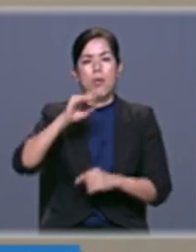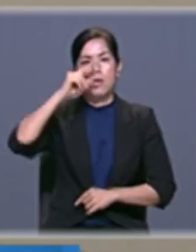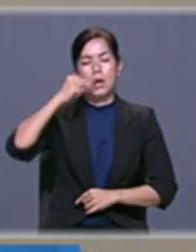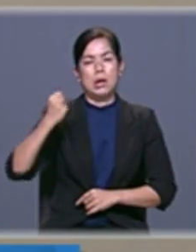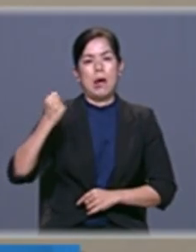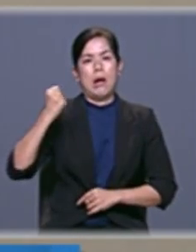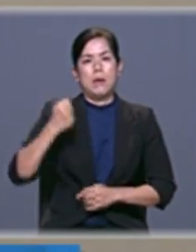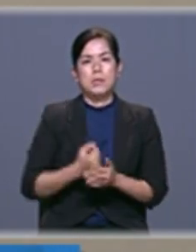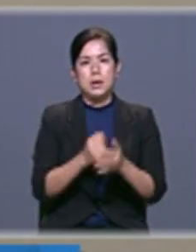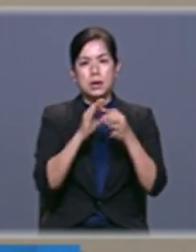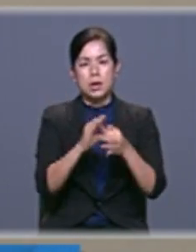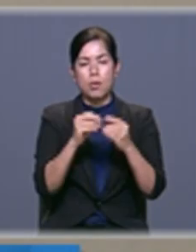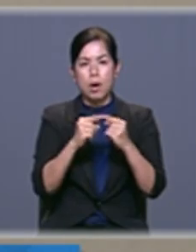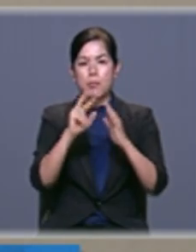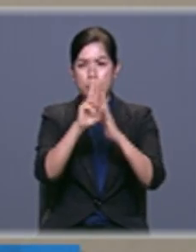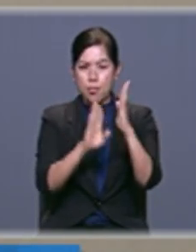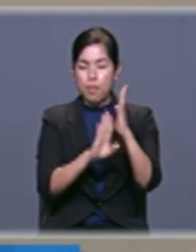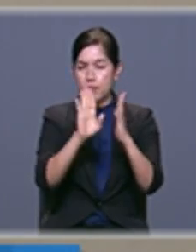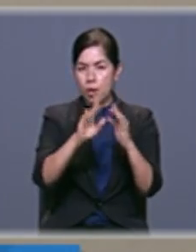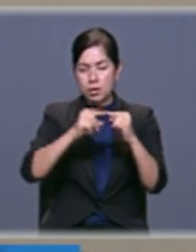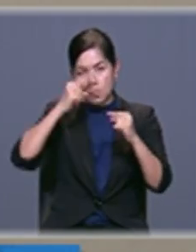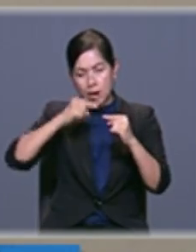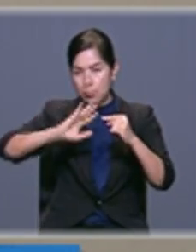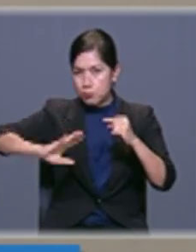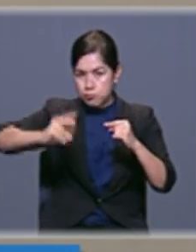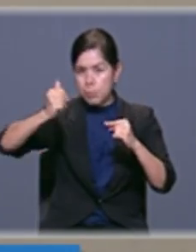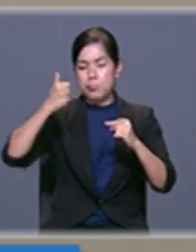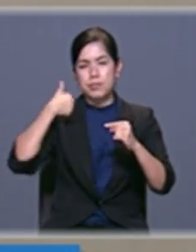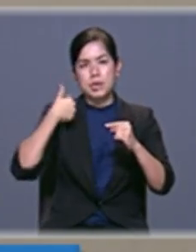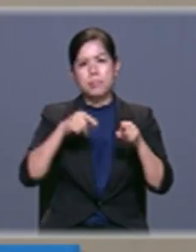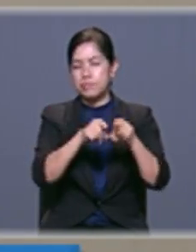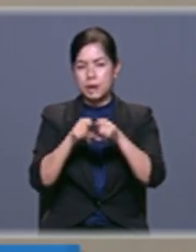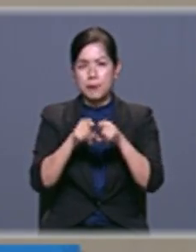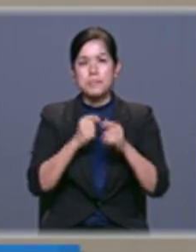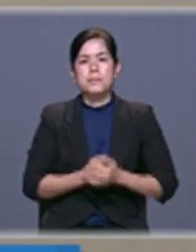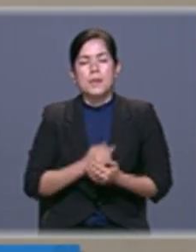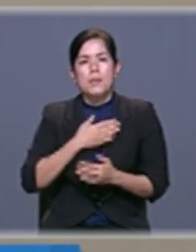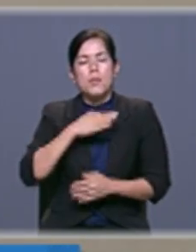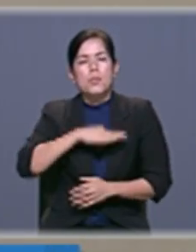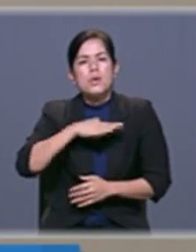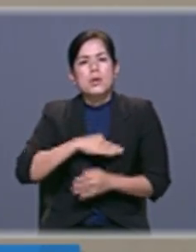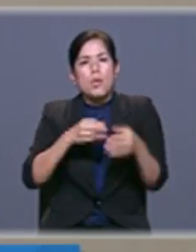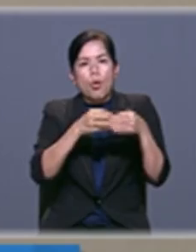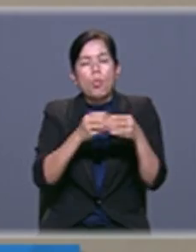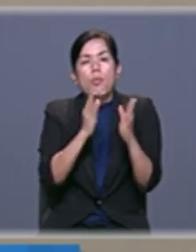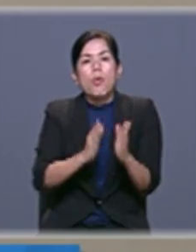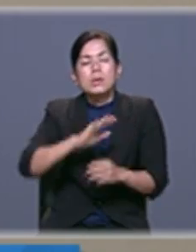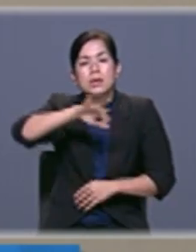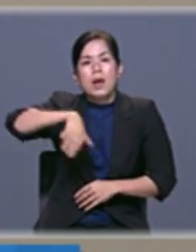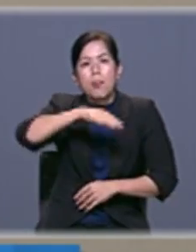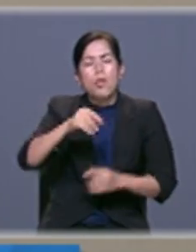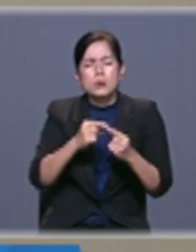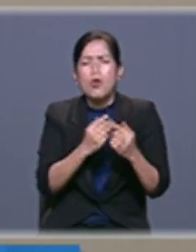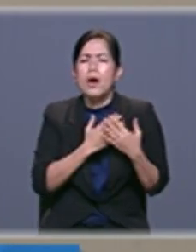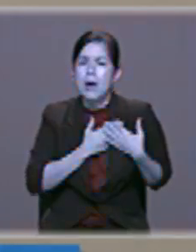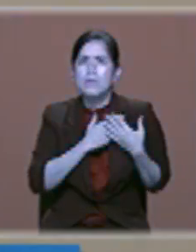ำให้ระบบการบริหารการประเทศนั้นมันมีความยั่งยืนนะเพราะนั้นผมคิดว่าคนเหล่านี้ที่ถูกตั้งมาก็คงรักประเทศ